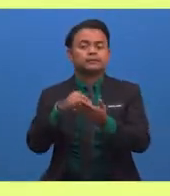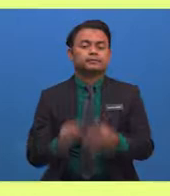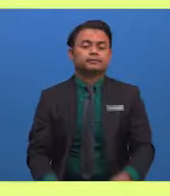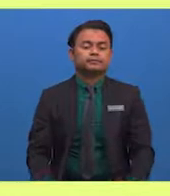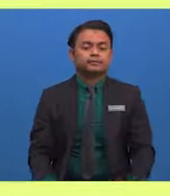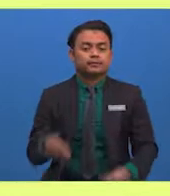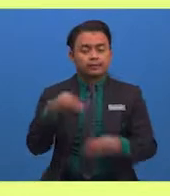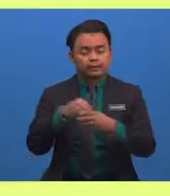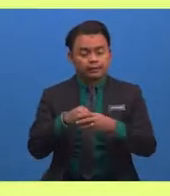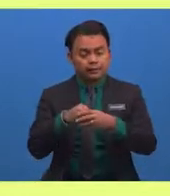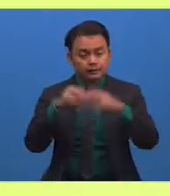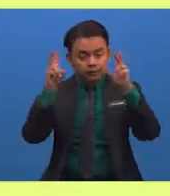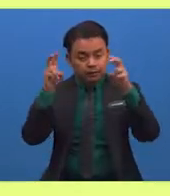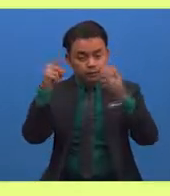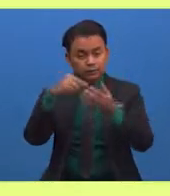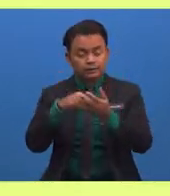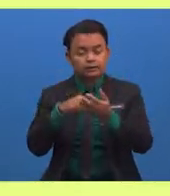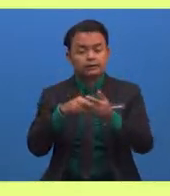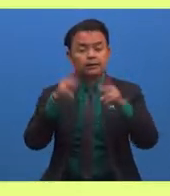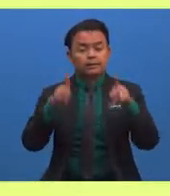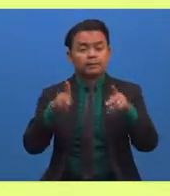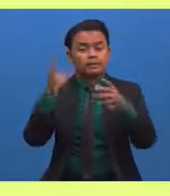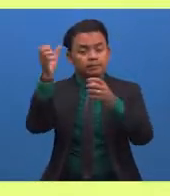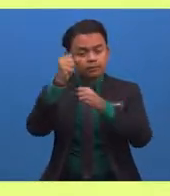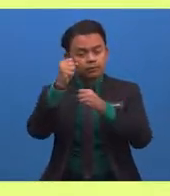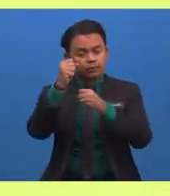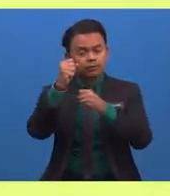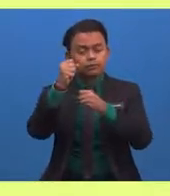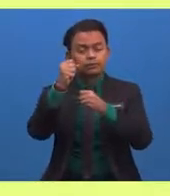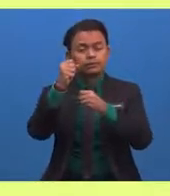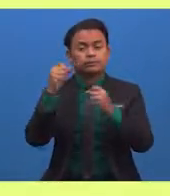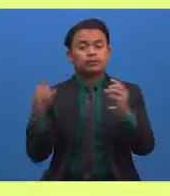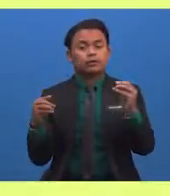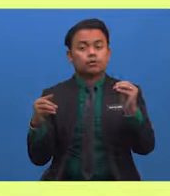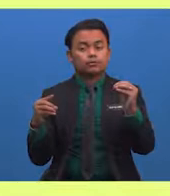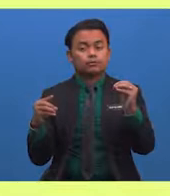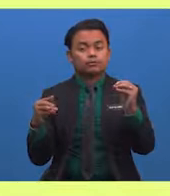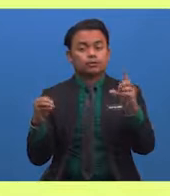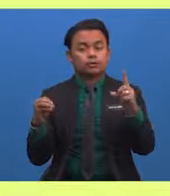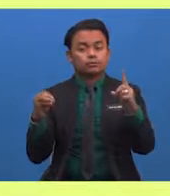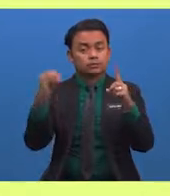Dalam tajuk ini, pelajar perlu mencapai objektif pembelajaran berikut.